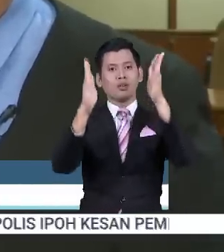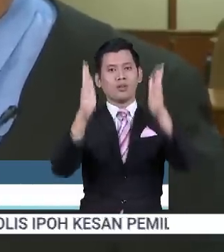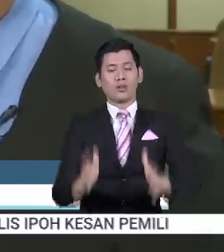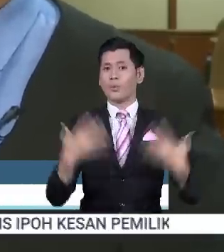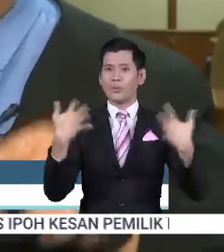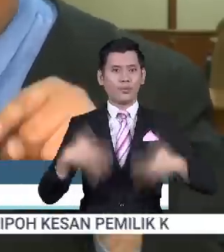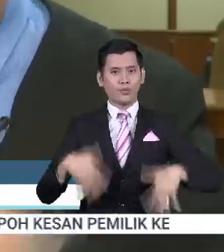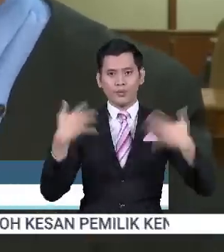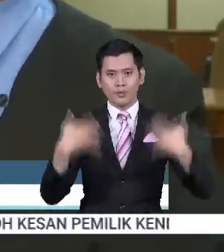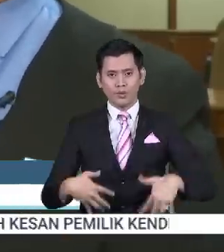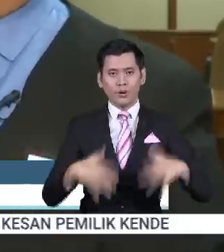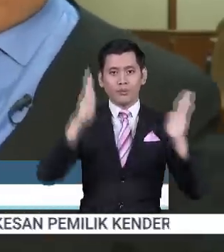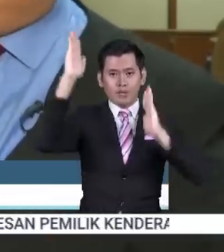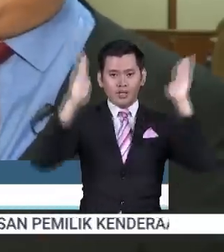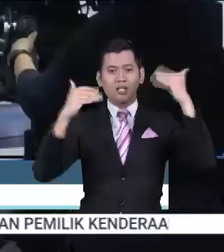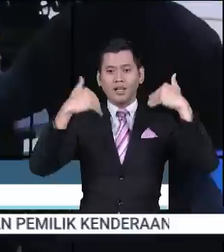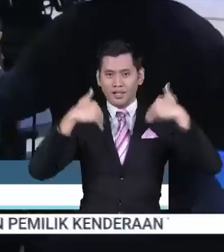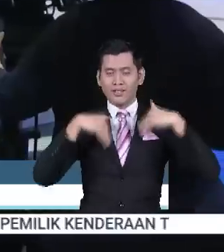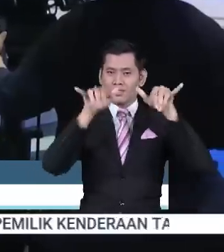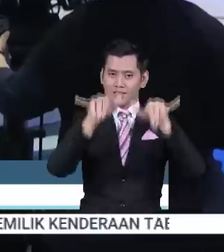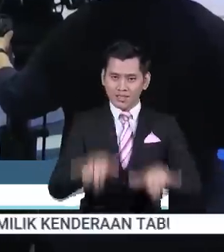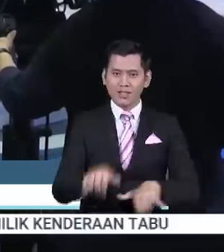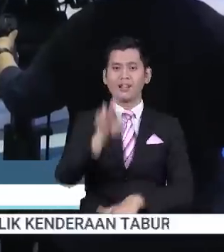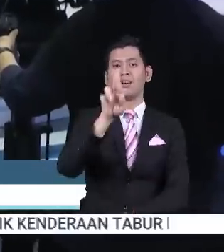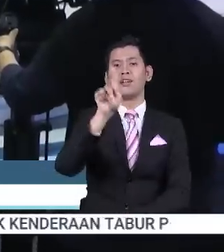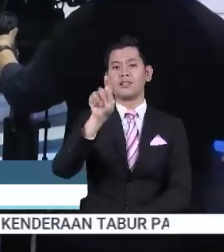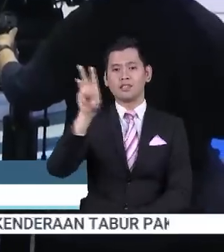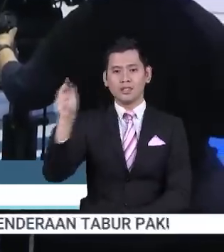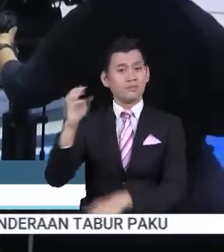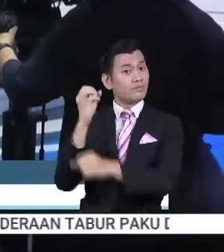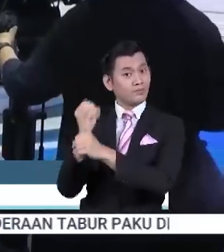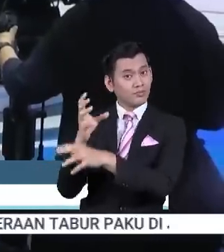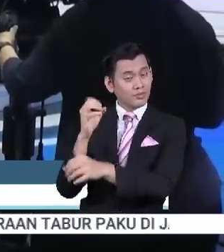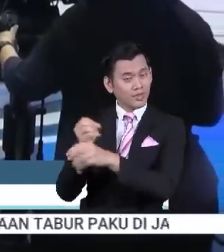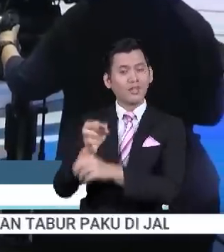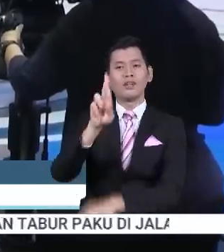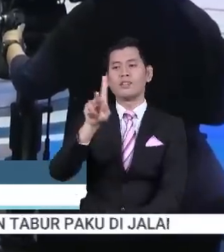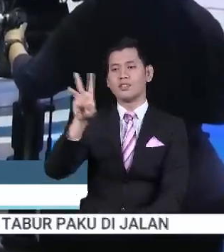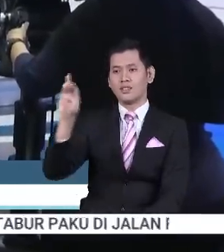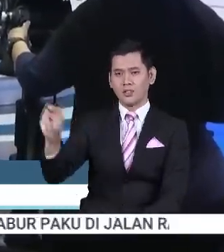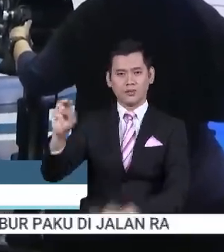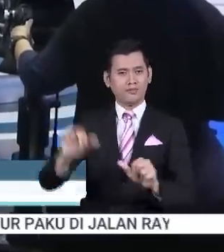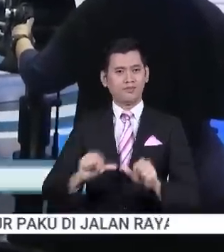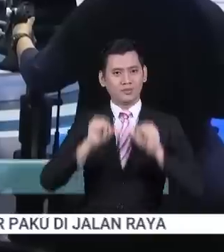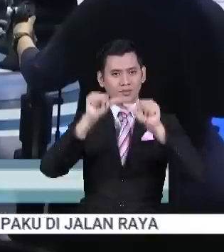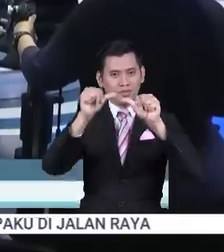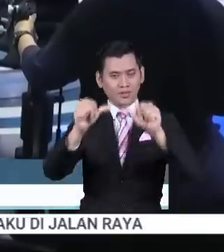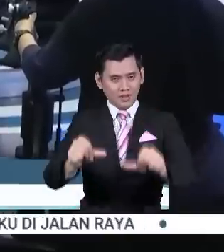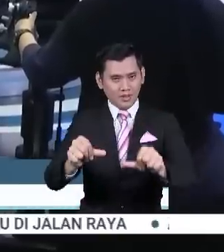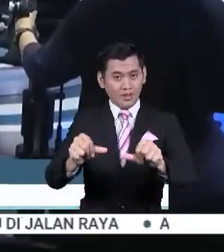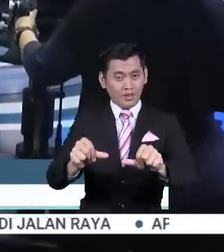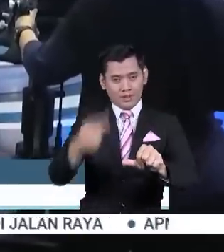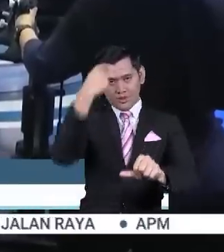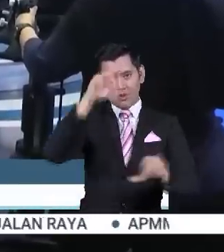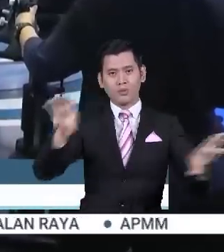dalam dunia penyiaran ada di RTM. Berbekalkan iltizam tersebut, RTM terus mengorak langkah ke hadapan untuk